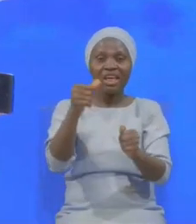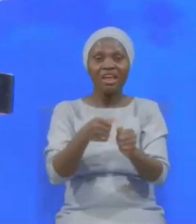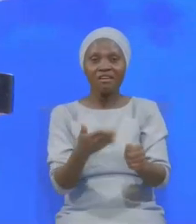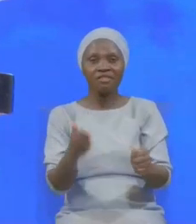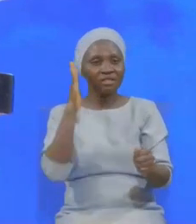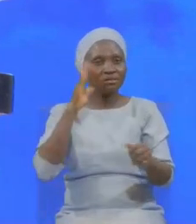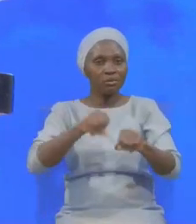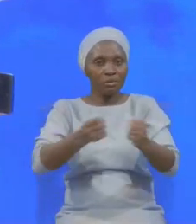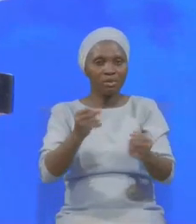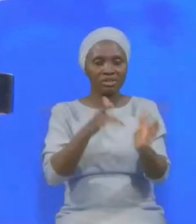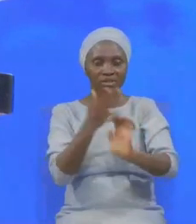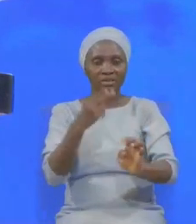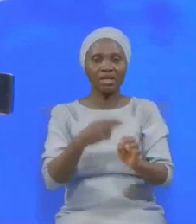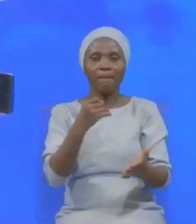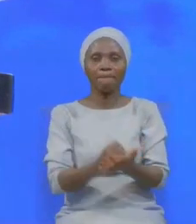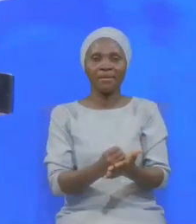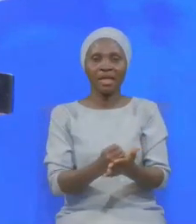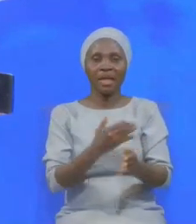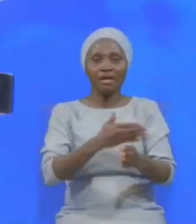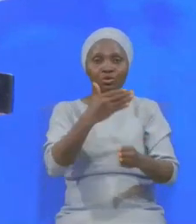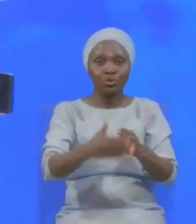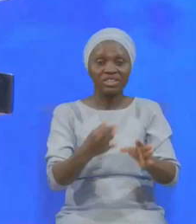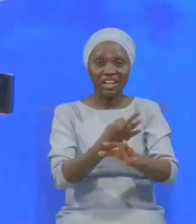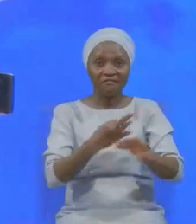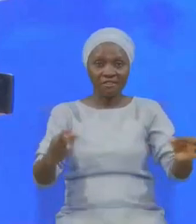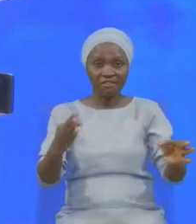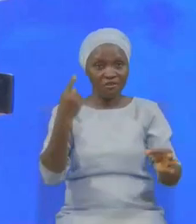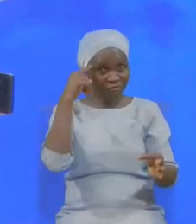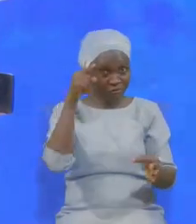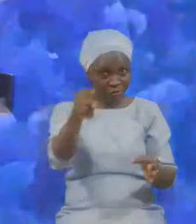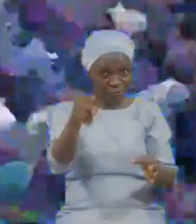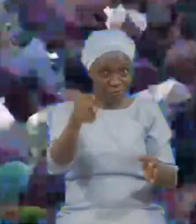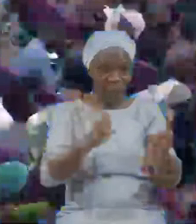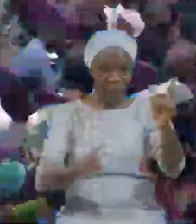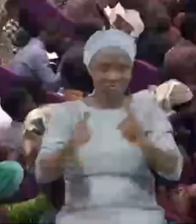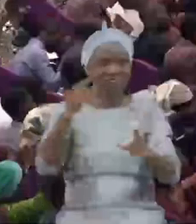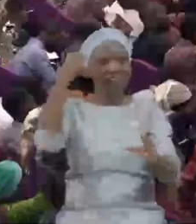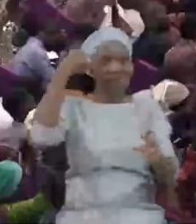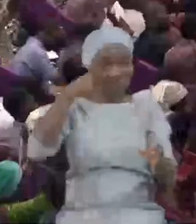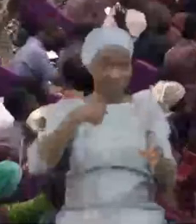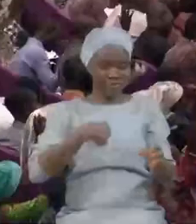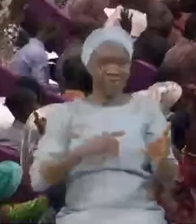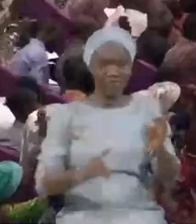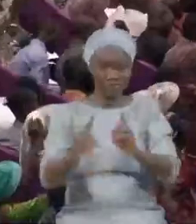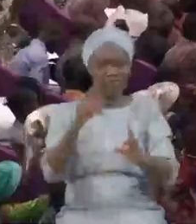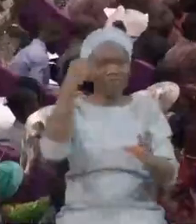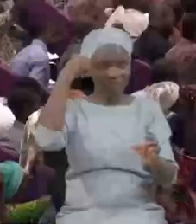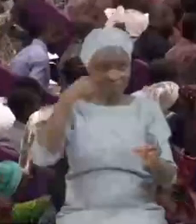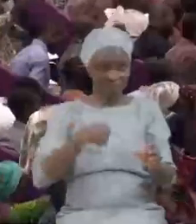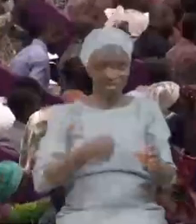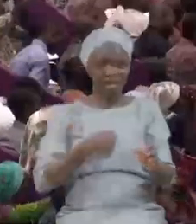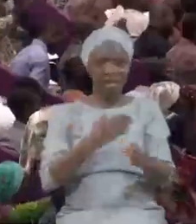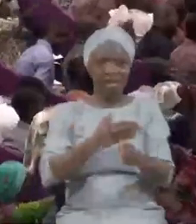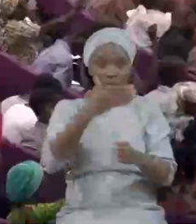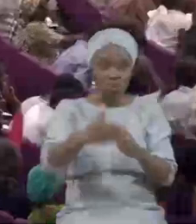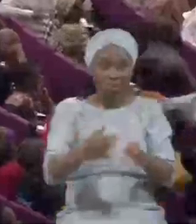tout brisé. La libération totale, pour moi,